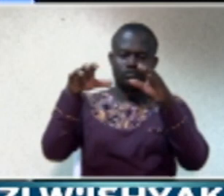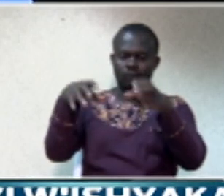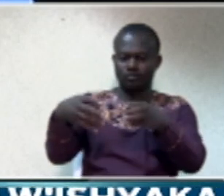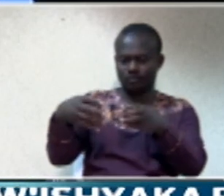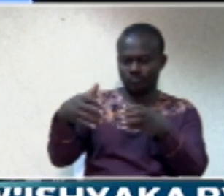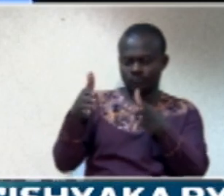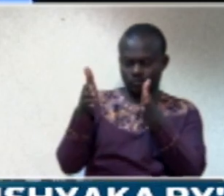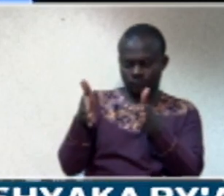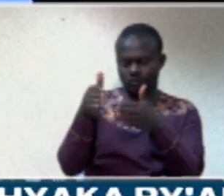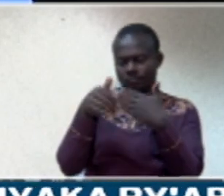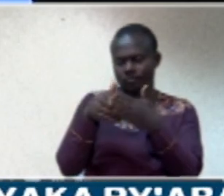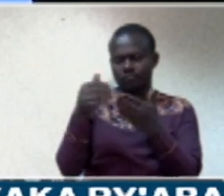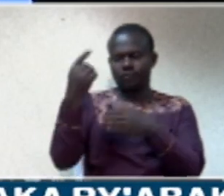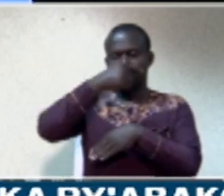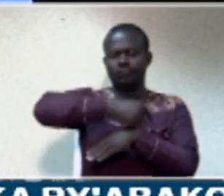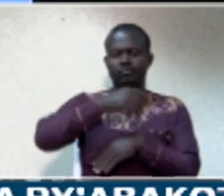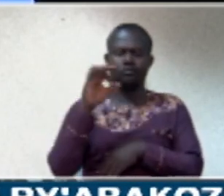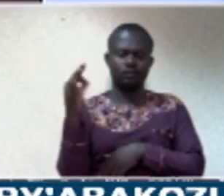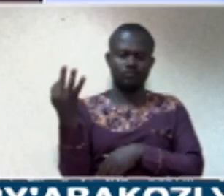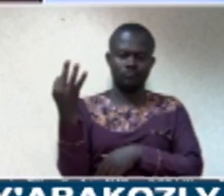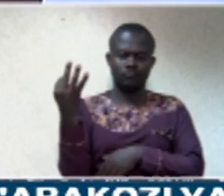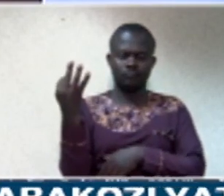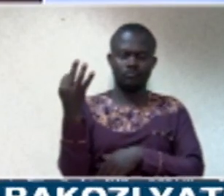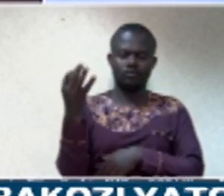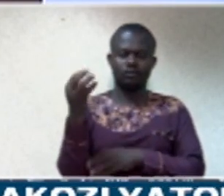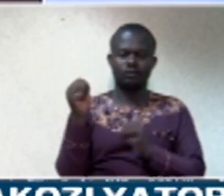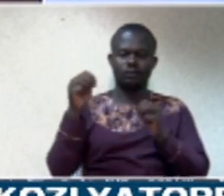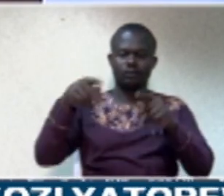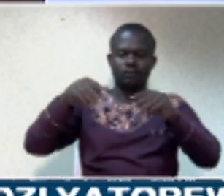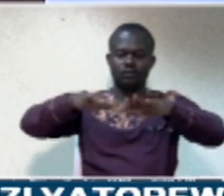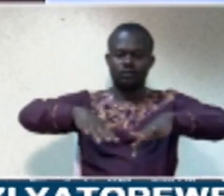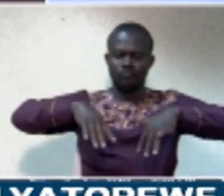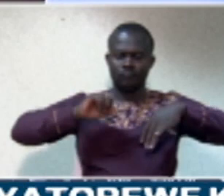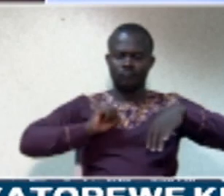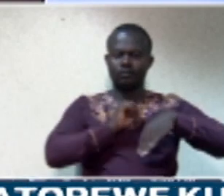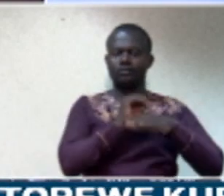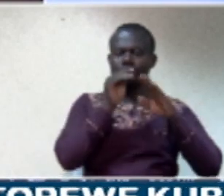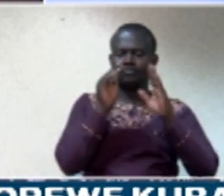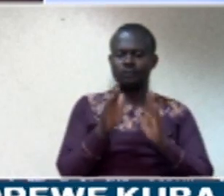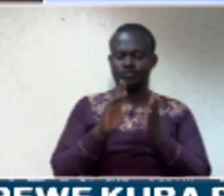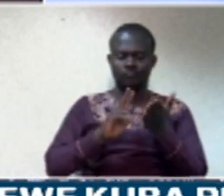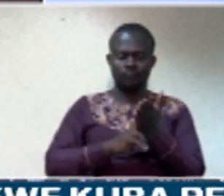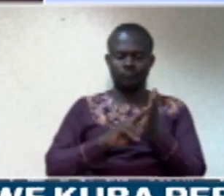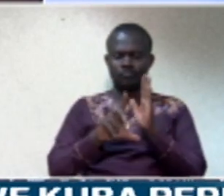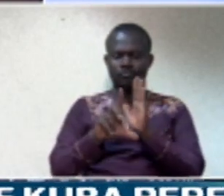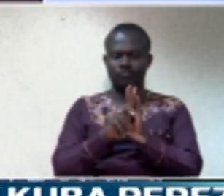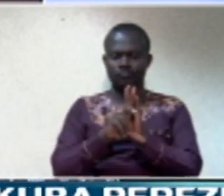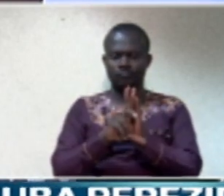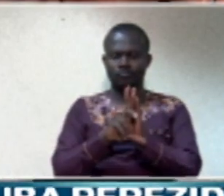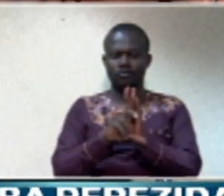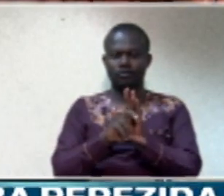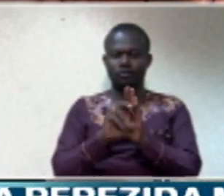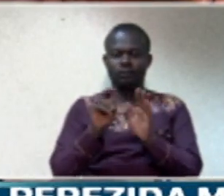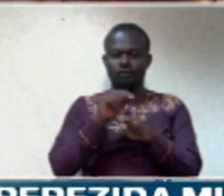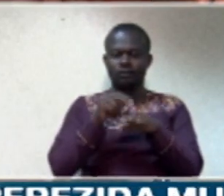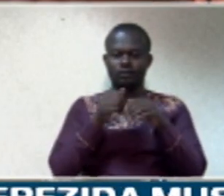tubagezaho kuri uyu munsi wo kuwa gatatu aho inteko rusange ya Sena kuri uyu wa gatatu yemeje itegeko ngenga rigena